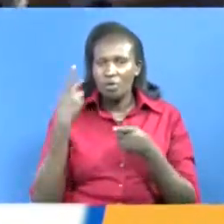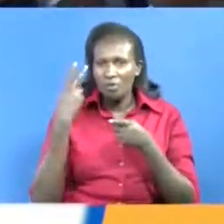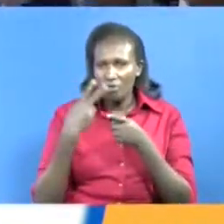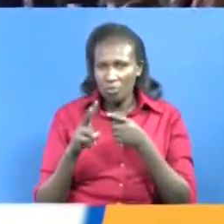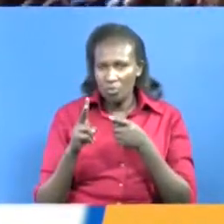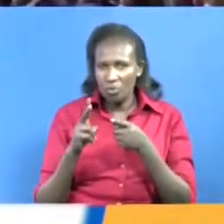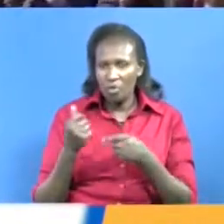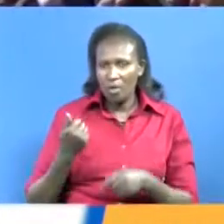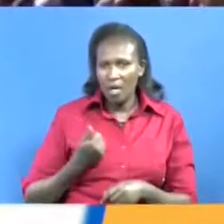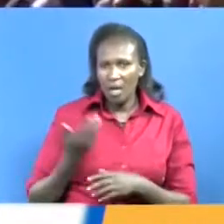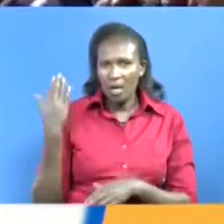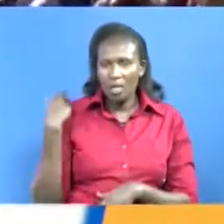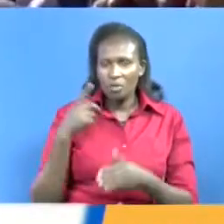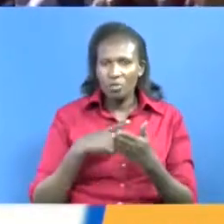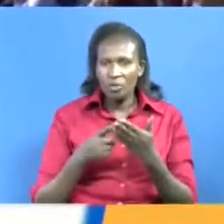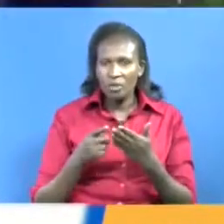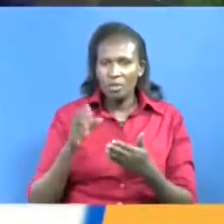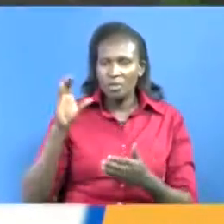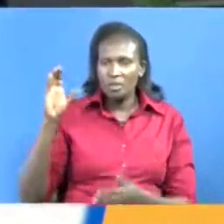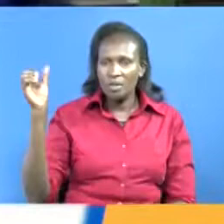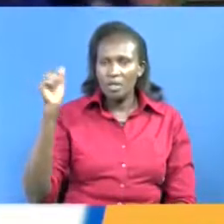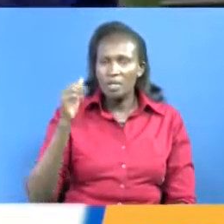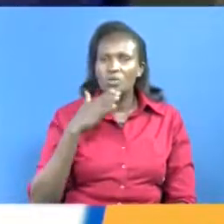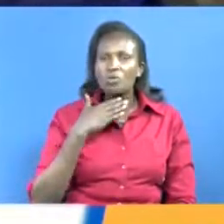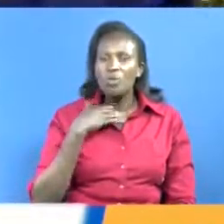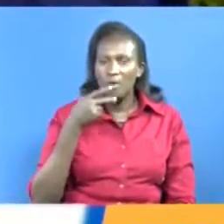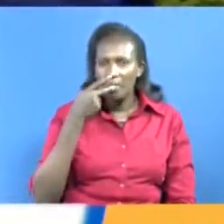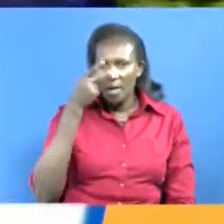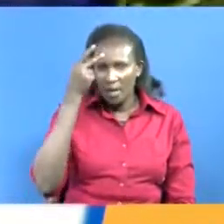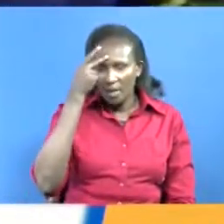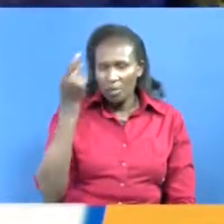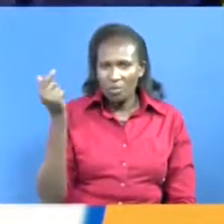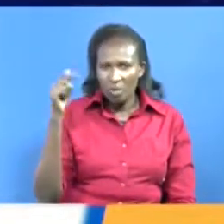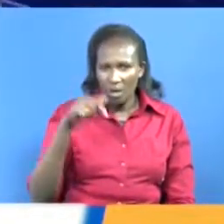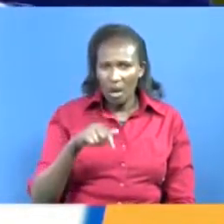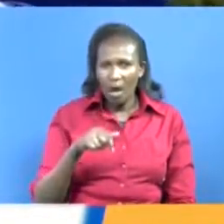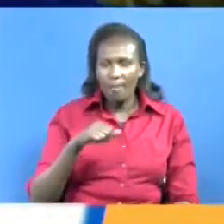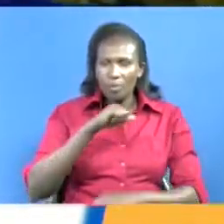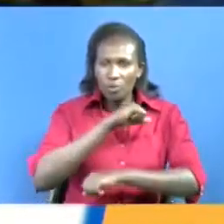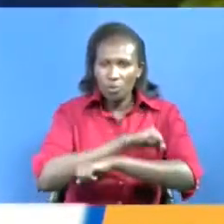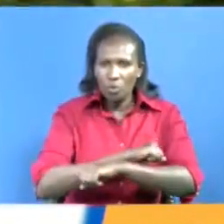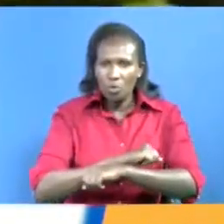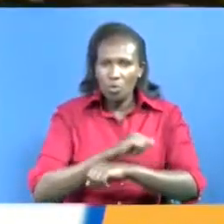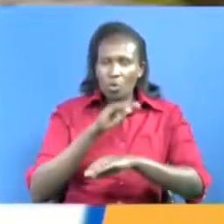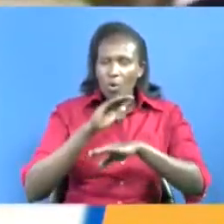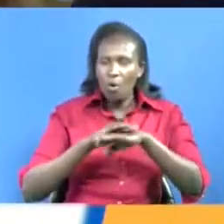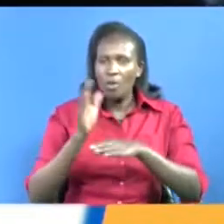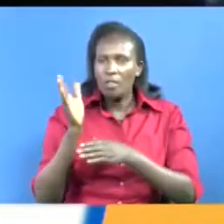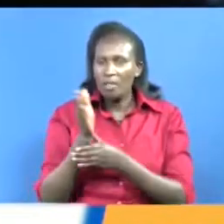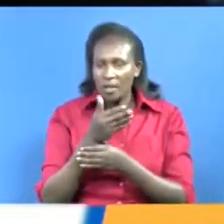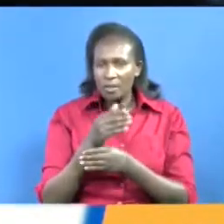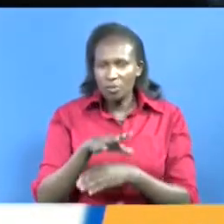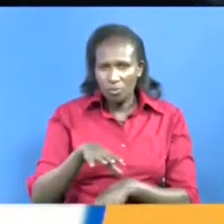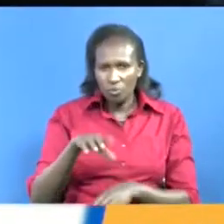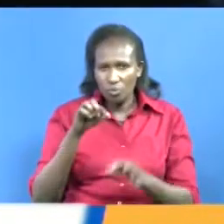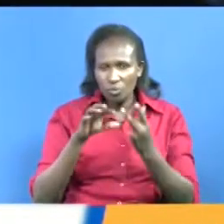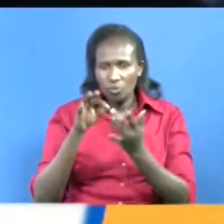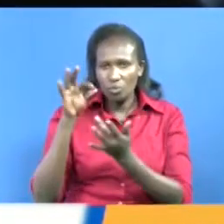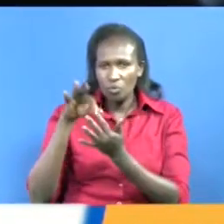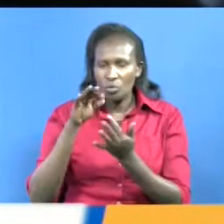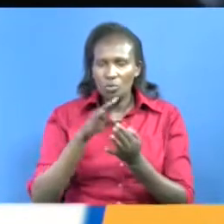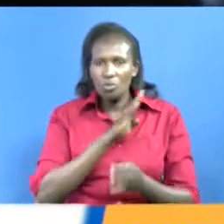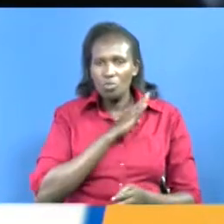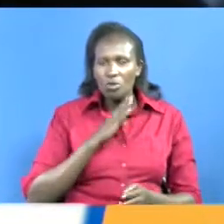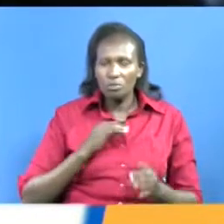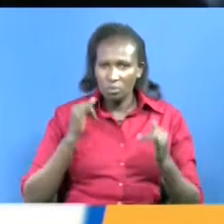iliyopita, Amina ametaka wazazi kufika shuleni Alhamisi wiki hii kuchagua wanachama wa bodi mpya. We have received a preliminary